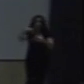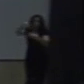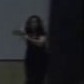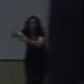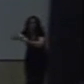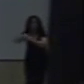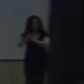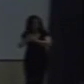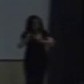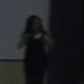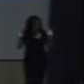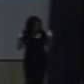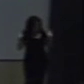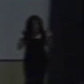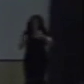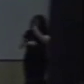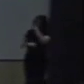sí. Sí,